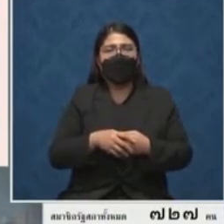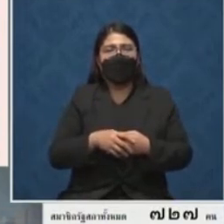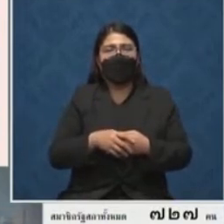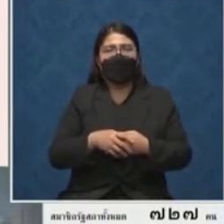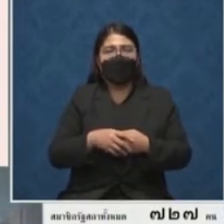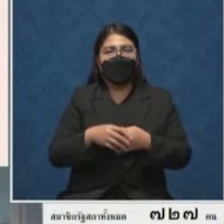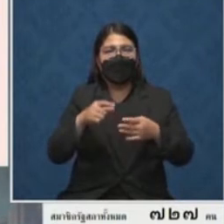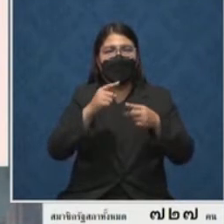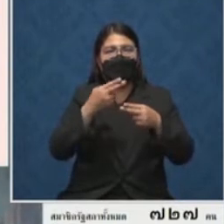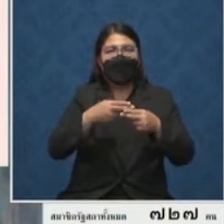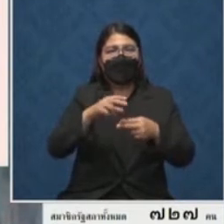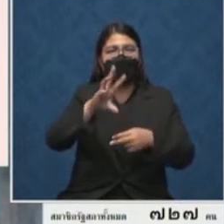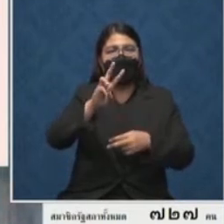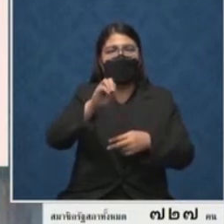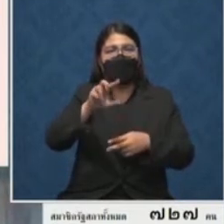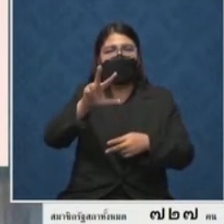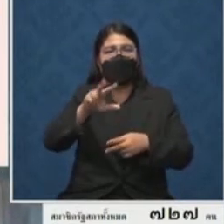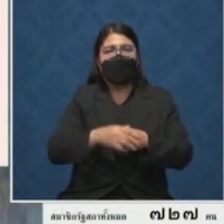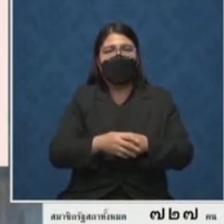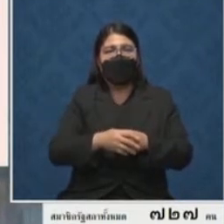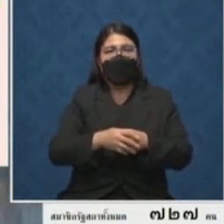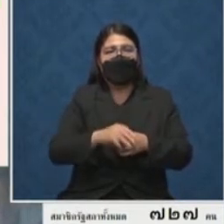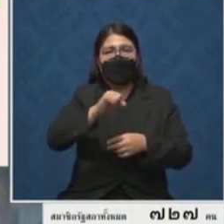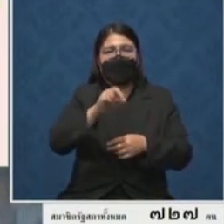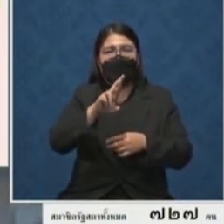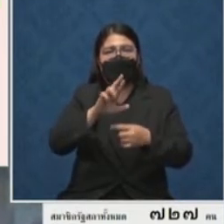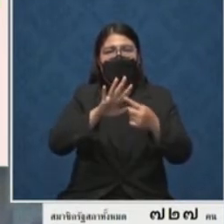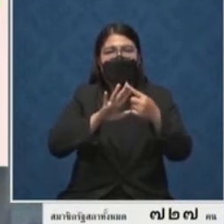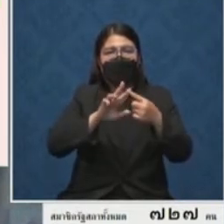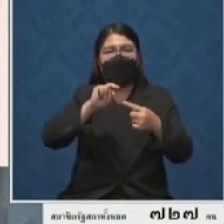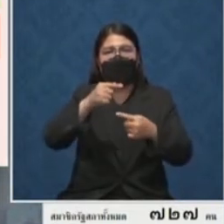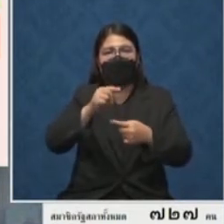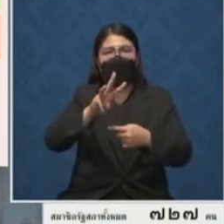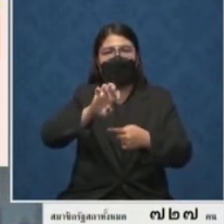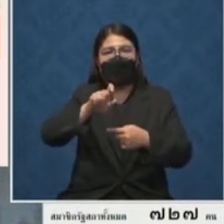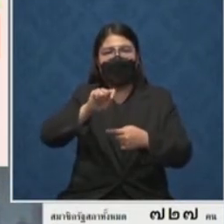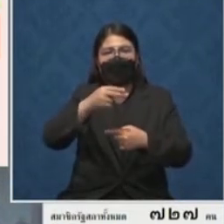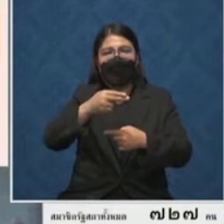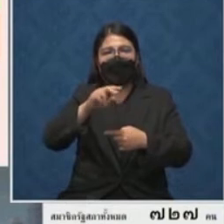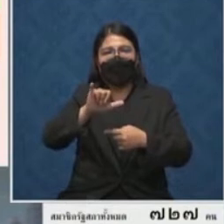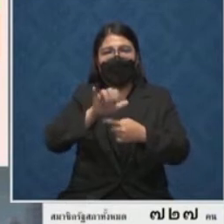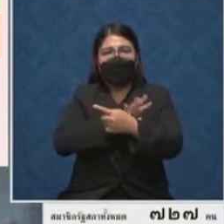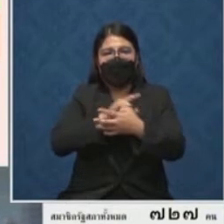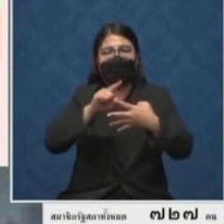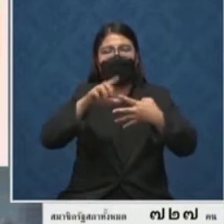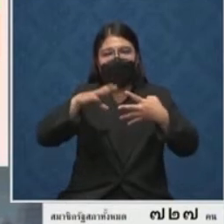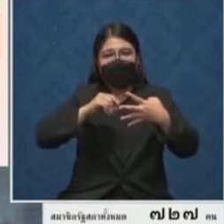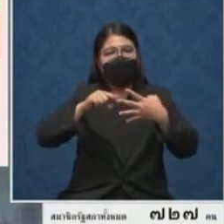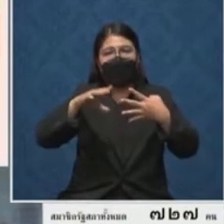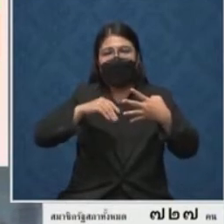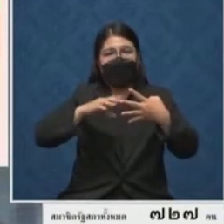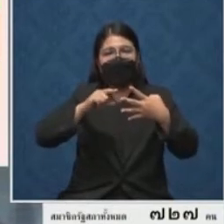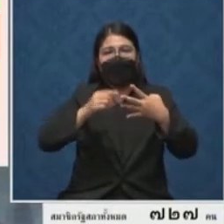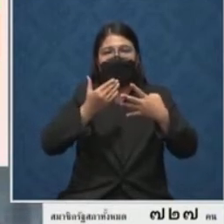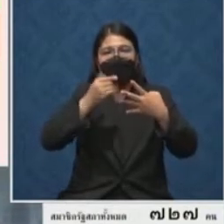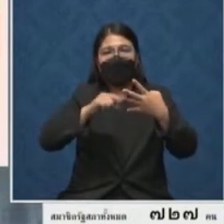า 1รับหลักการ2ไม่รับหลักการ3งดออกเสียง4รับหลัก